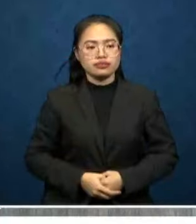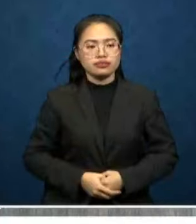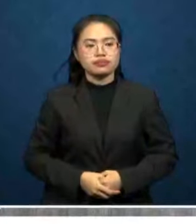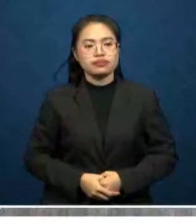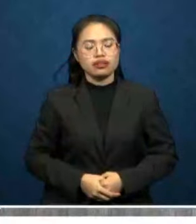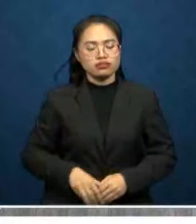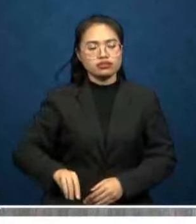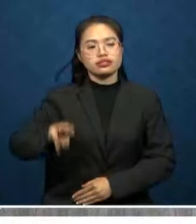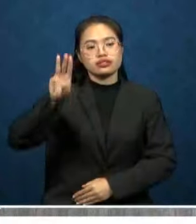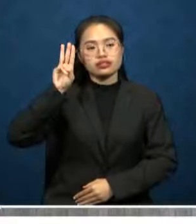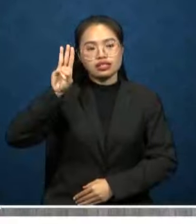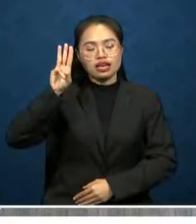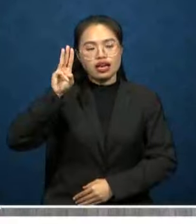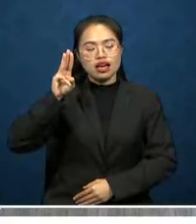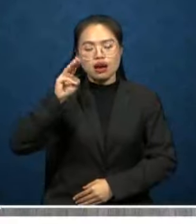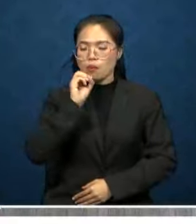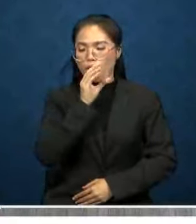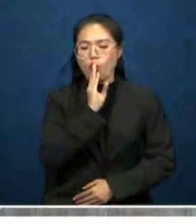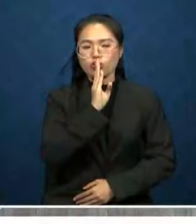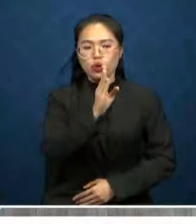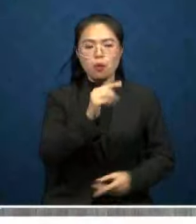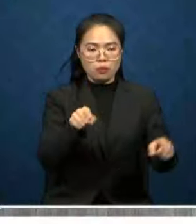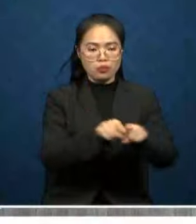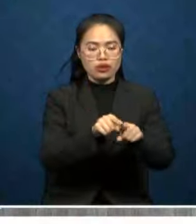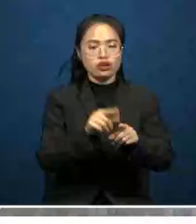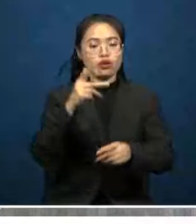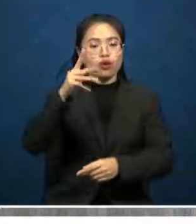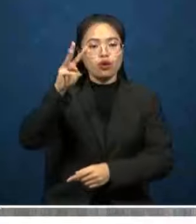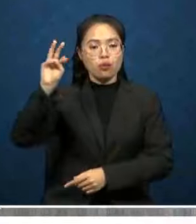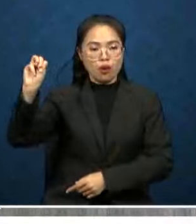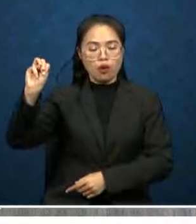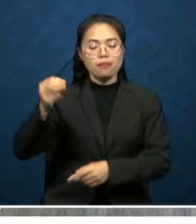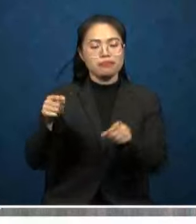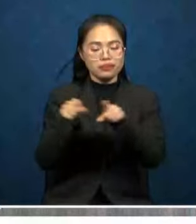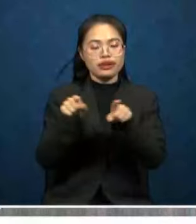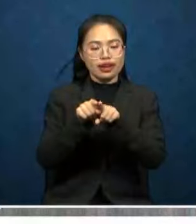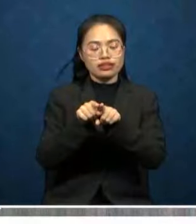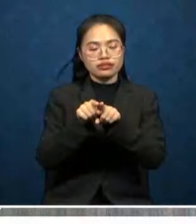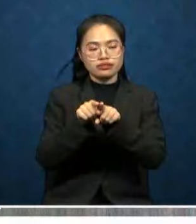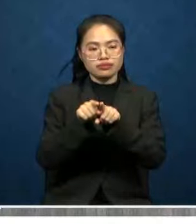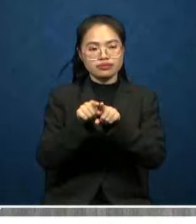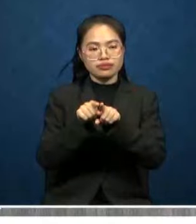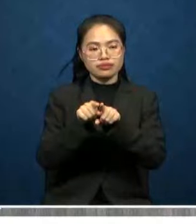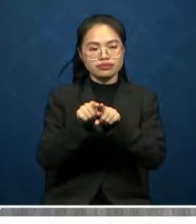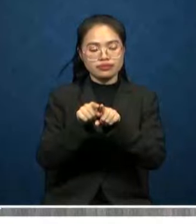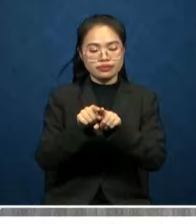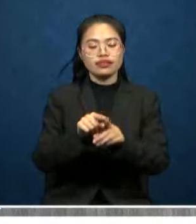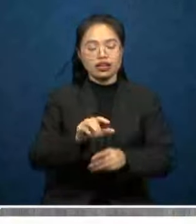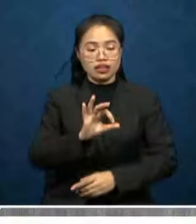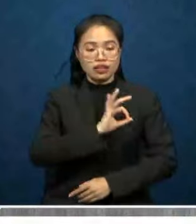ปฏิญาณตนเช่นเดียวกับคณะรัฐมนตรีปฏิญาณตนเช่นเดียวกันนะครับเอ่อสมาชิก